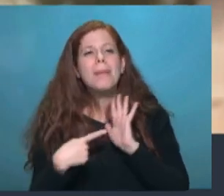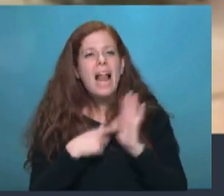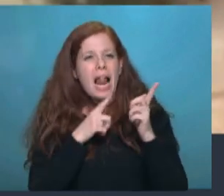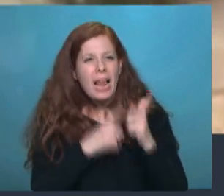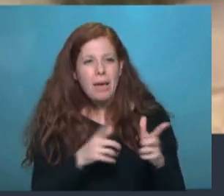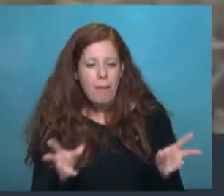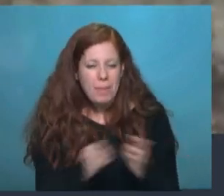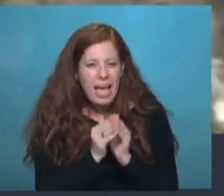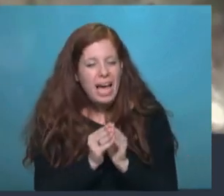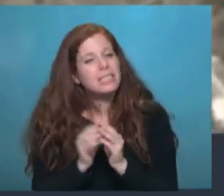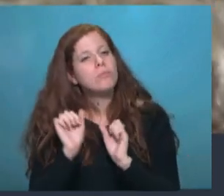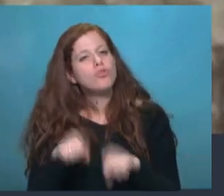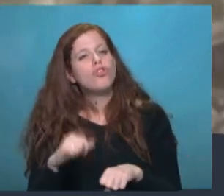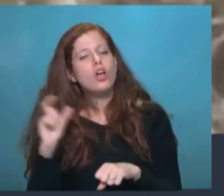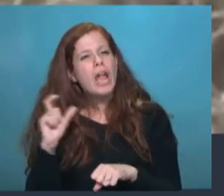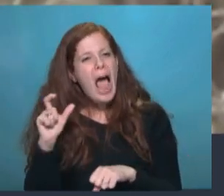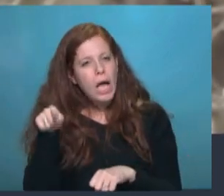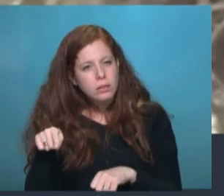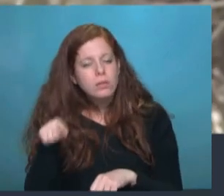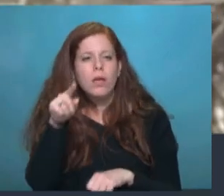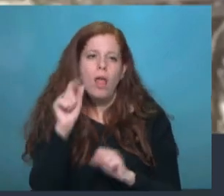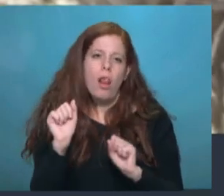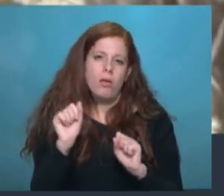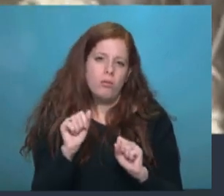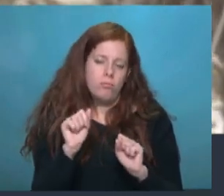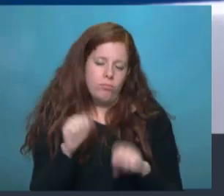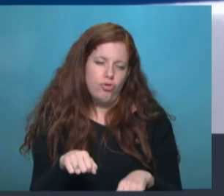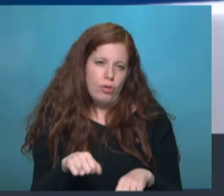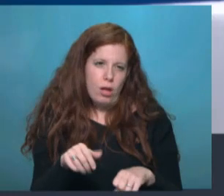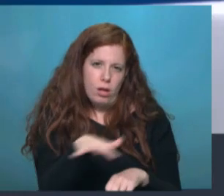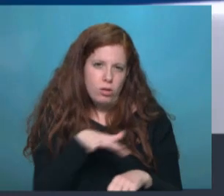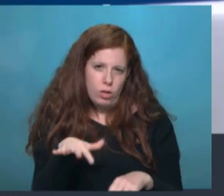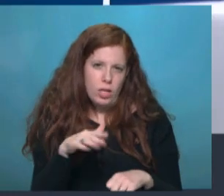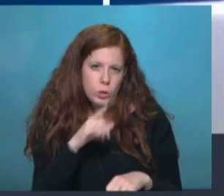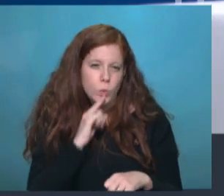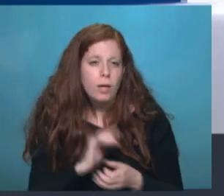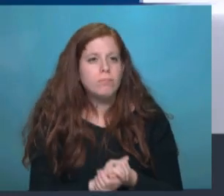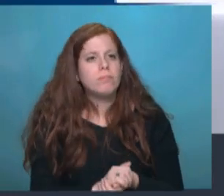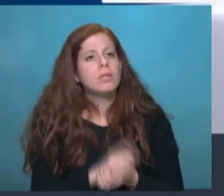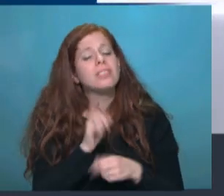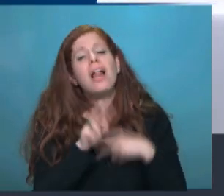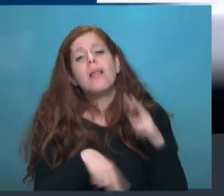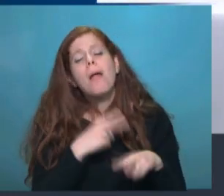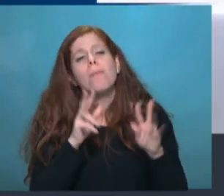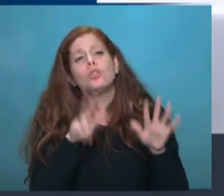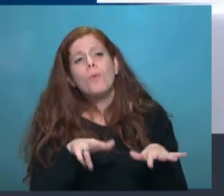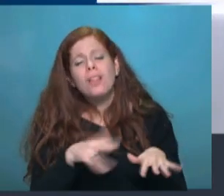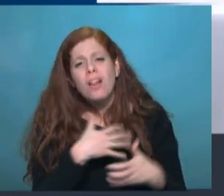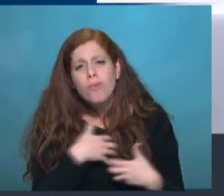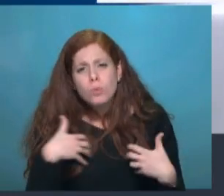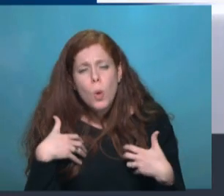משטר אסד על אדמת סוריה. צריך לממן 1,800 משפחות, צריך לטפל ב-8,000